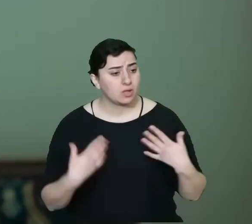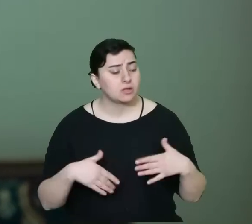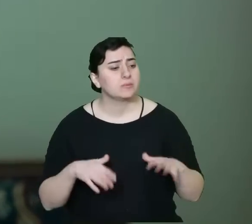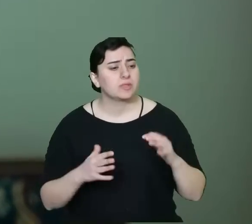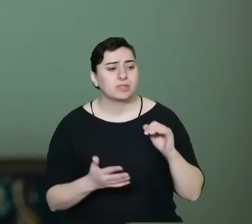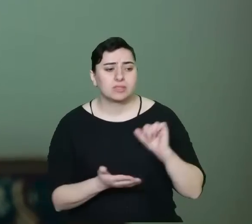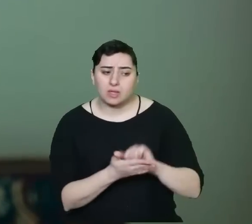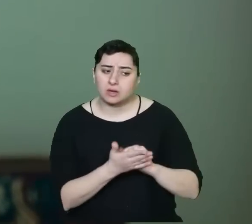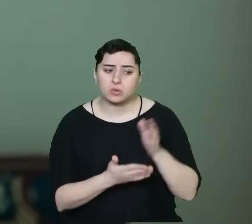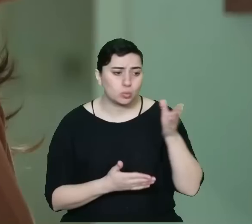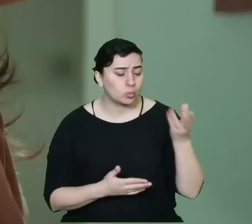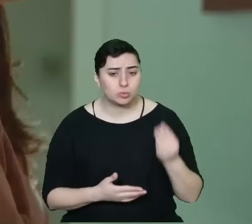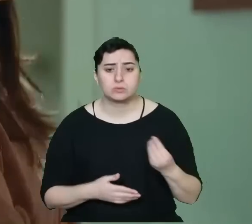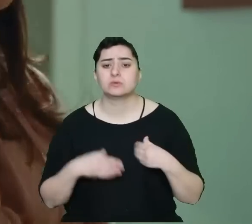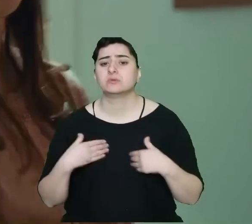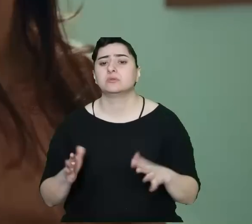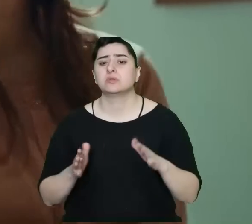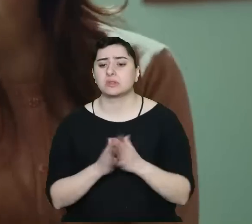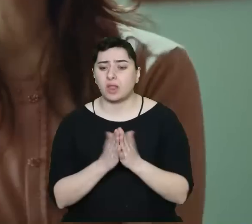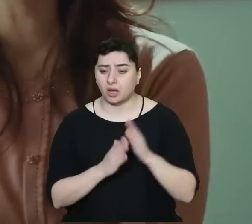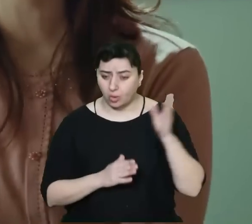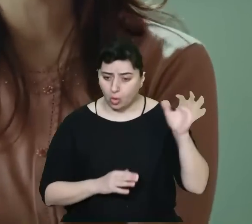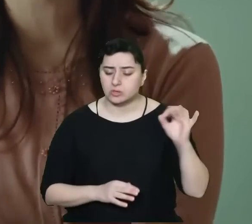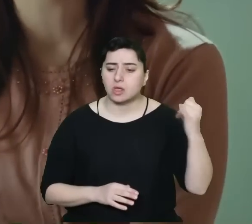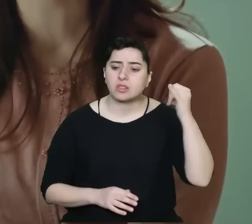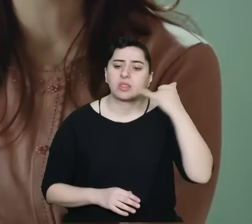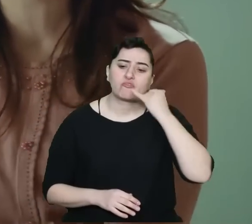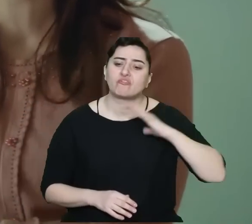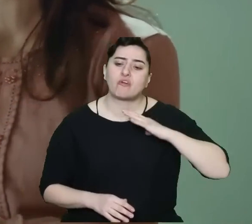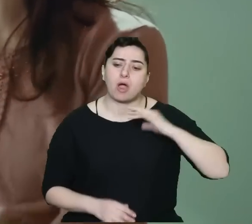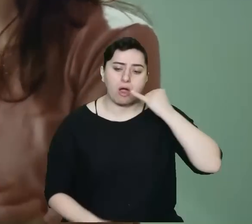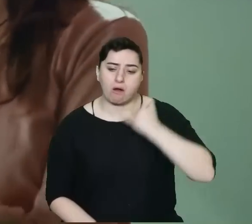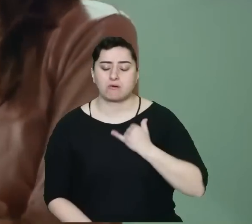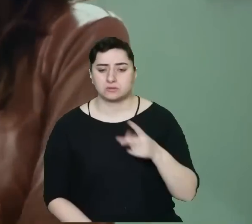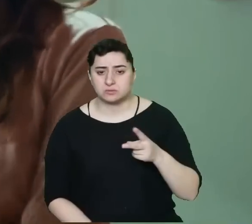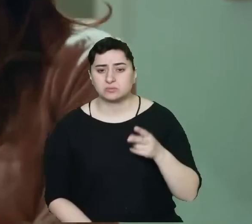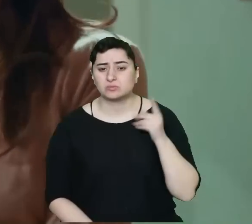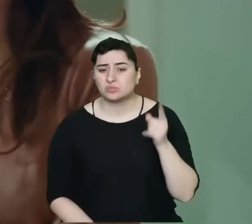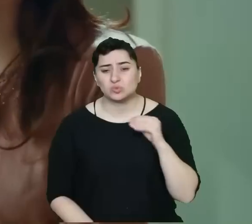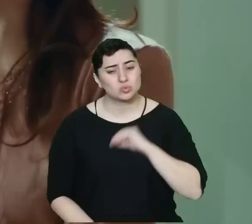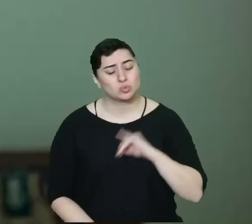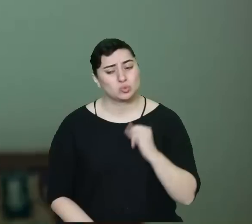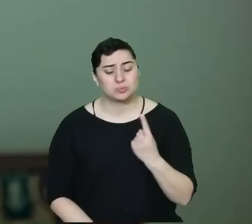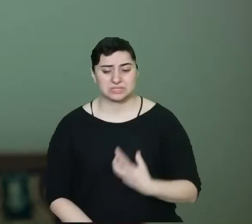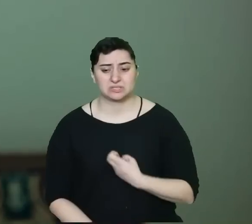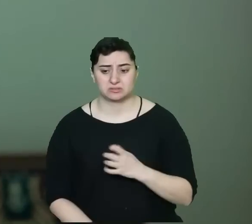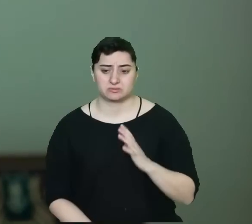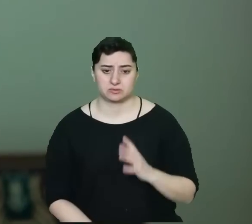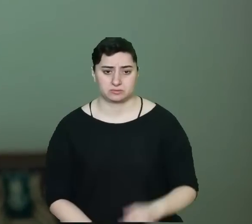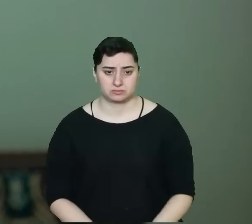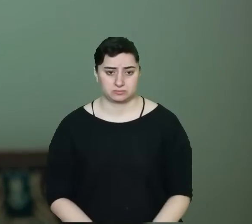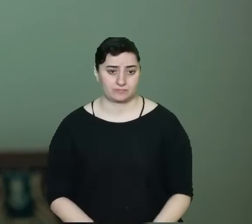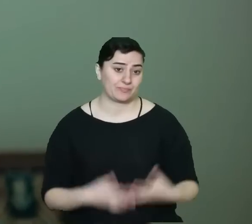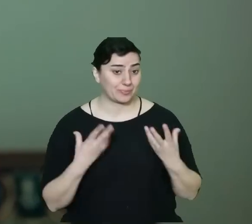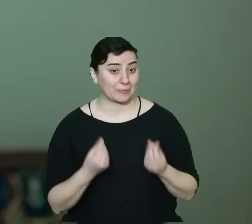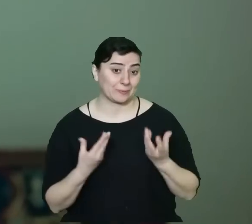Endişelenme, dergiye falan uğramıştır. Ay yok, dergide olsa arardı. Orada telefon var. Yani ne bileyim, böyle içimde kötü bir his var.